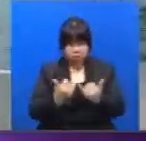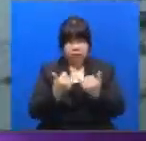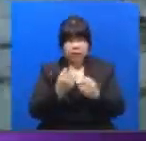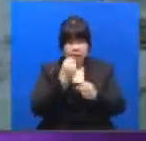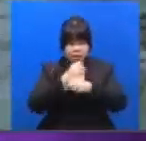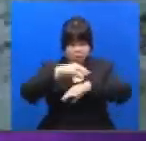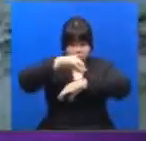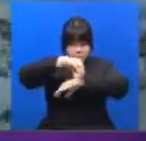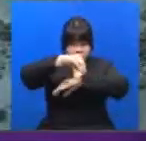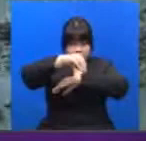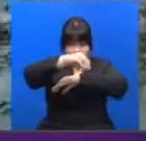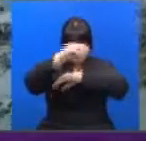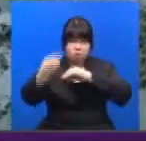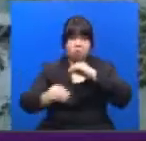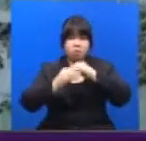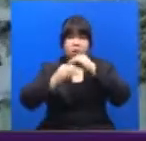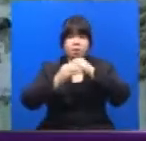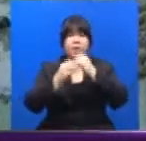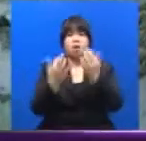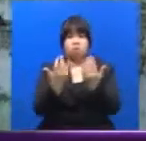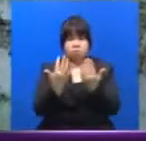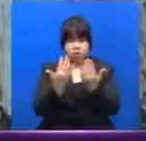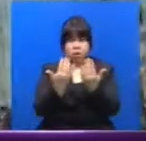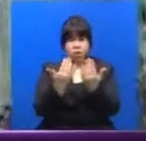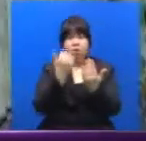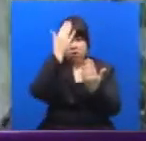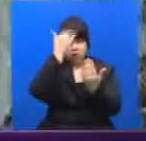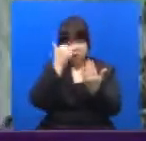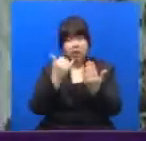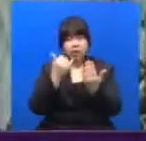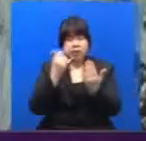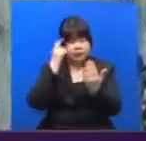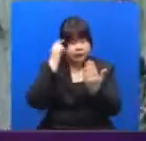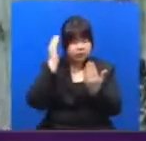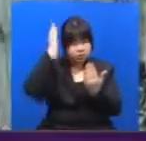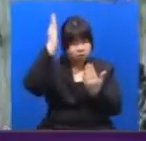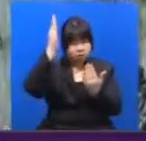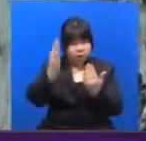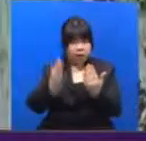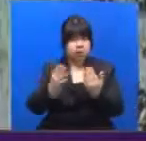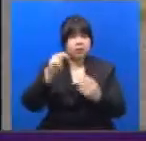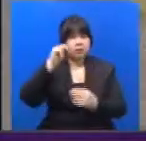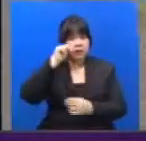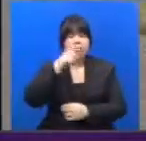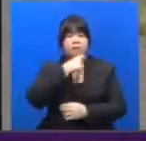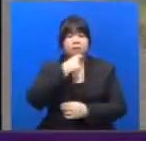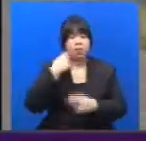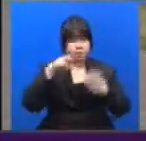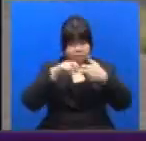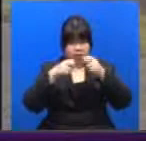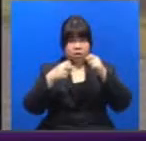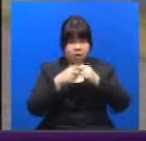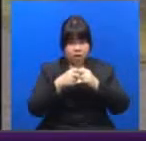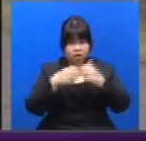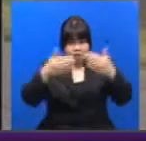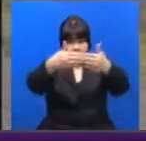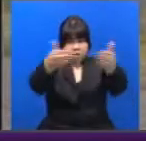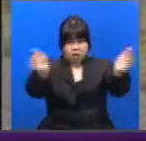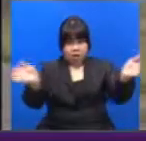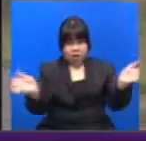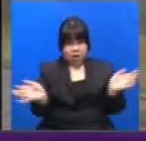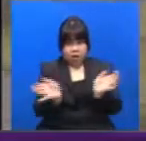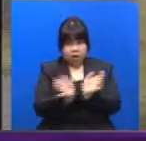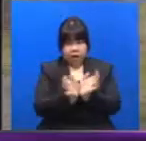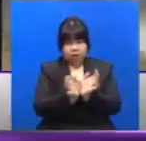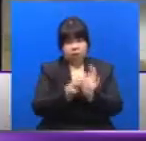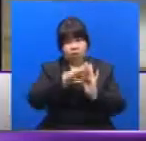ที่ทำการเกษตหนาแรงรวมถงหน้าปลังหลงเพรวามีแนวน้Jimประสกวิกฤภัแรงเนอยจากปริมาน้ำonos compose ต่ำ